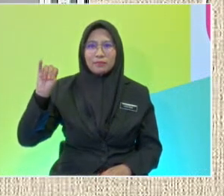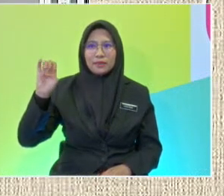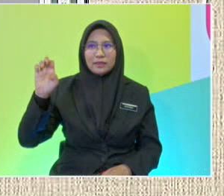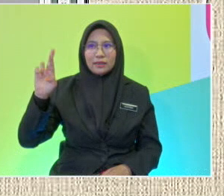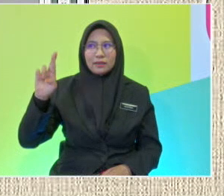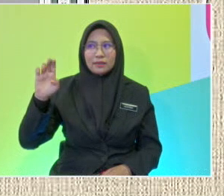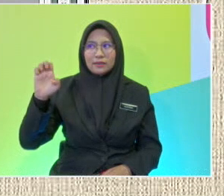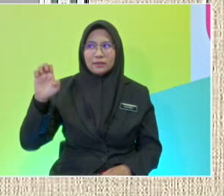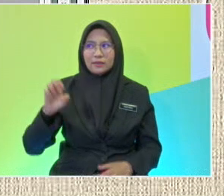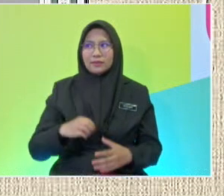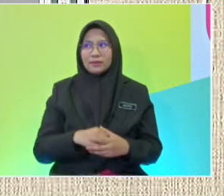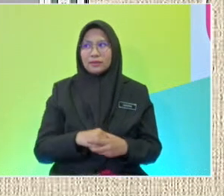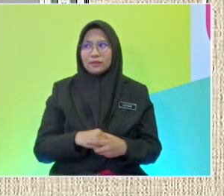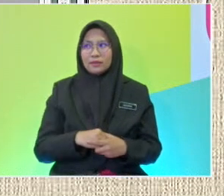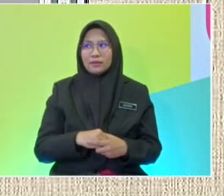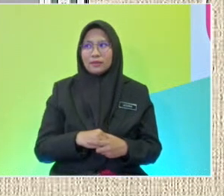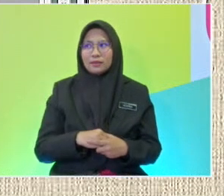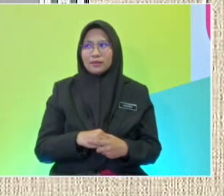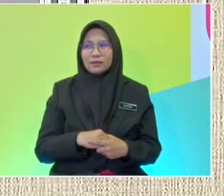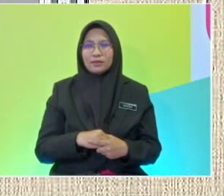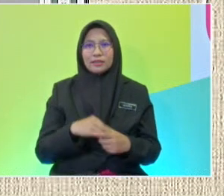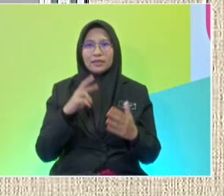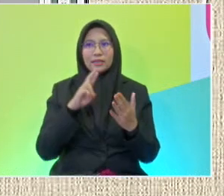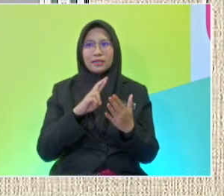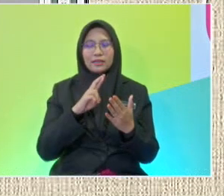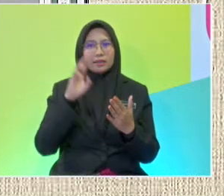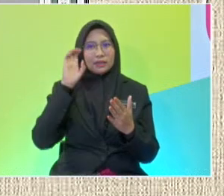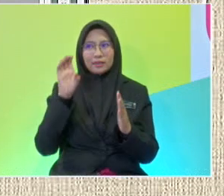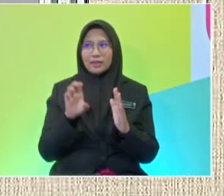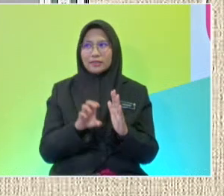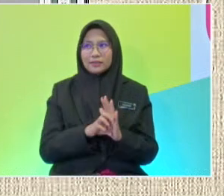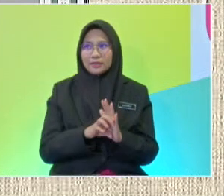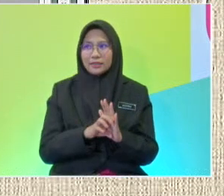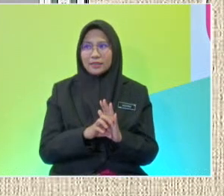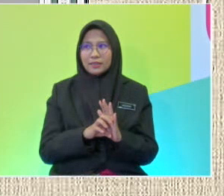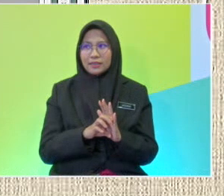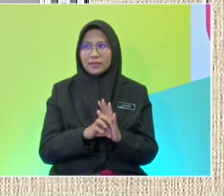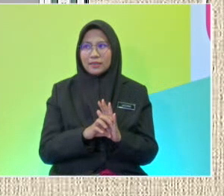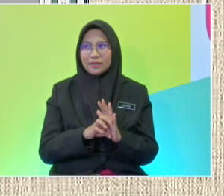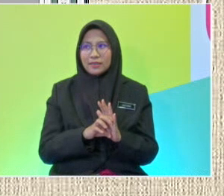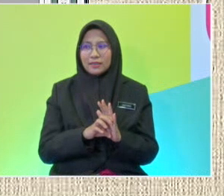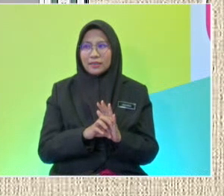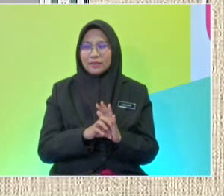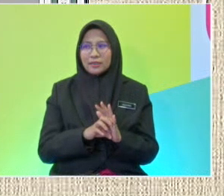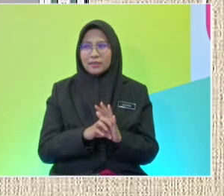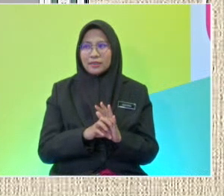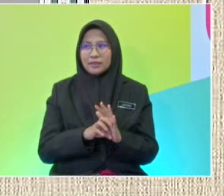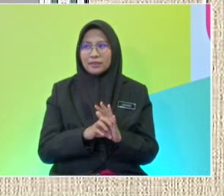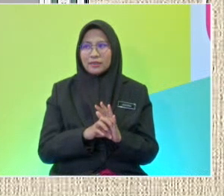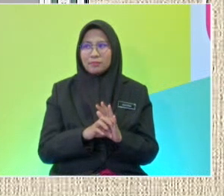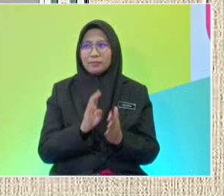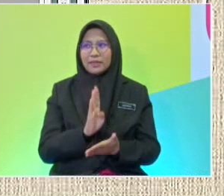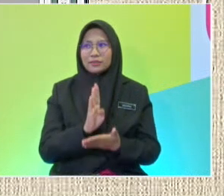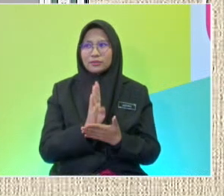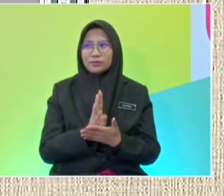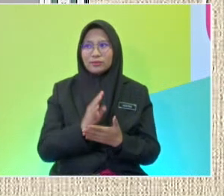raja Raja membantu mengingat kembali maklumat atau antar muka sosial yang telah dipelajari memaparkan